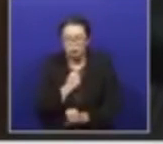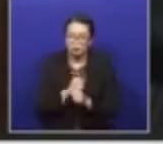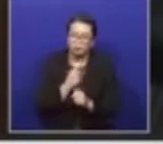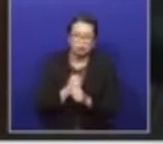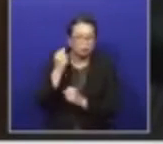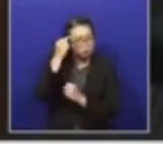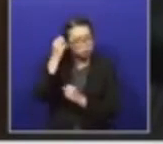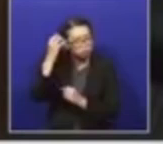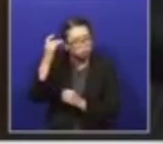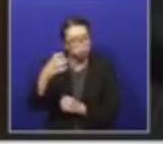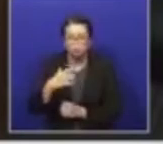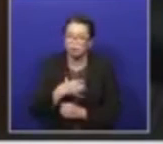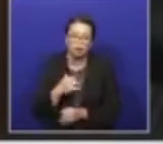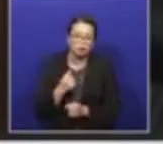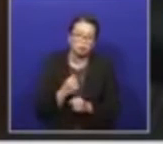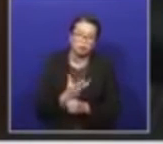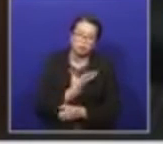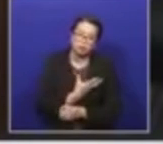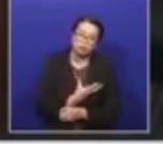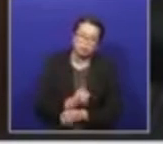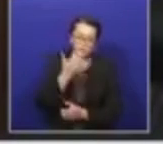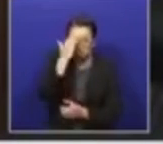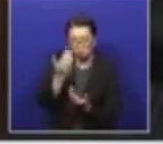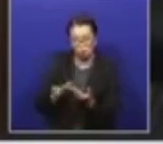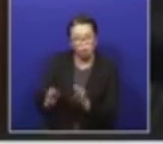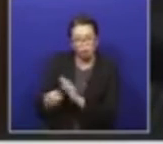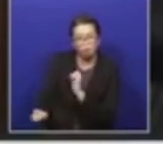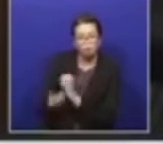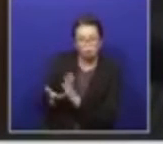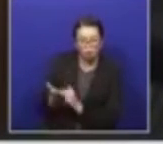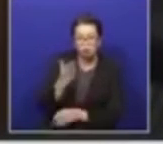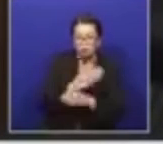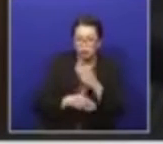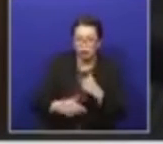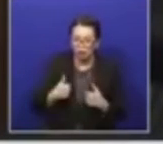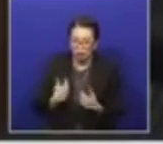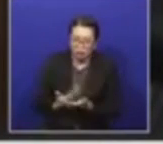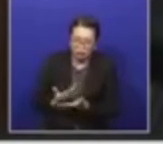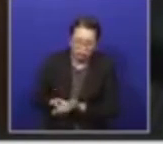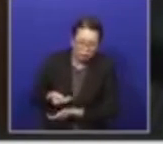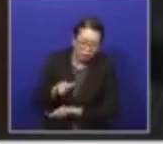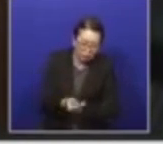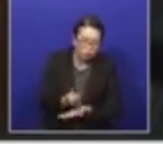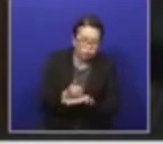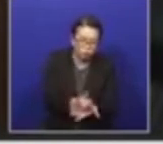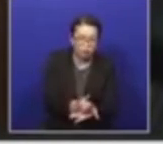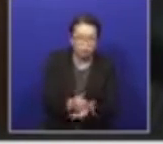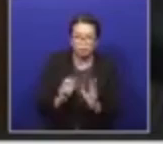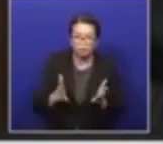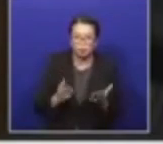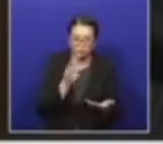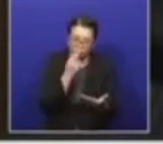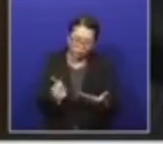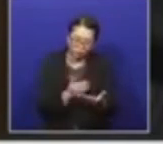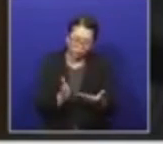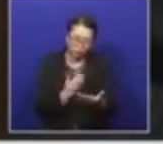านเขาได้รับผลจากกระทบเขาพิการแทนที่เอาเงินตรงนี้มาใส่มาช่วยผมเปิดดูนะครับ